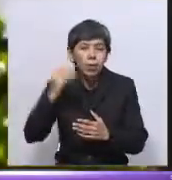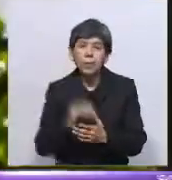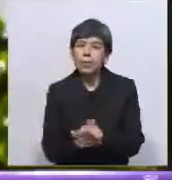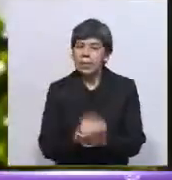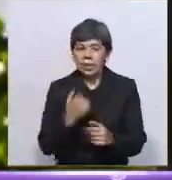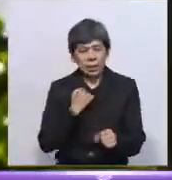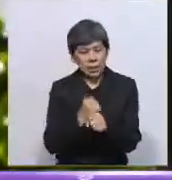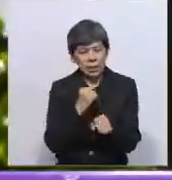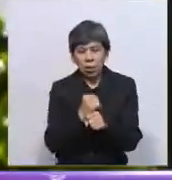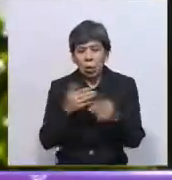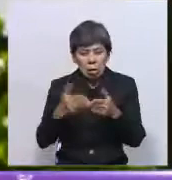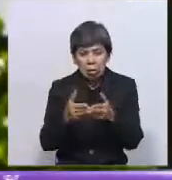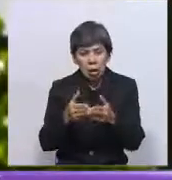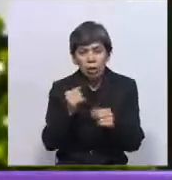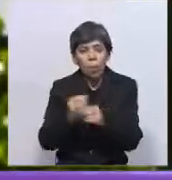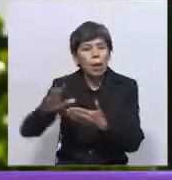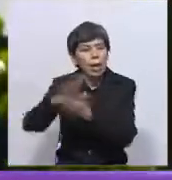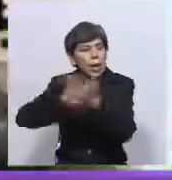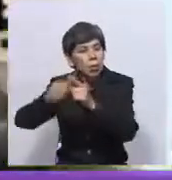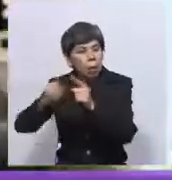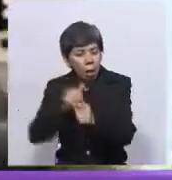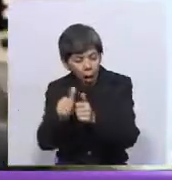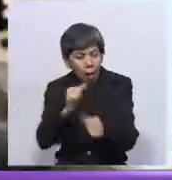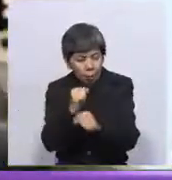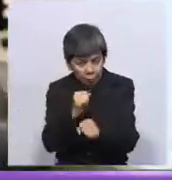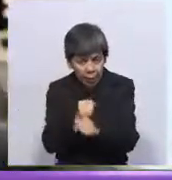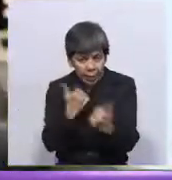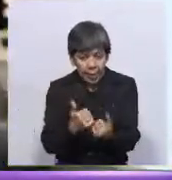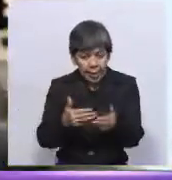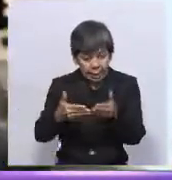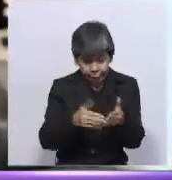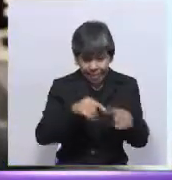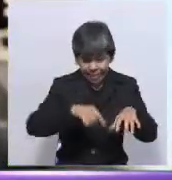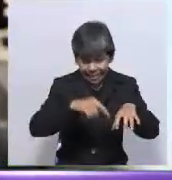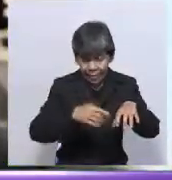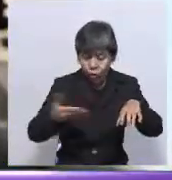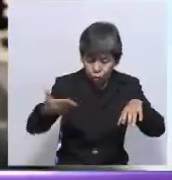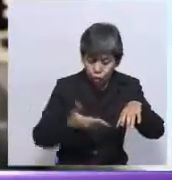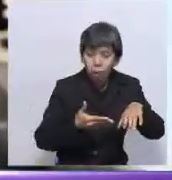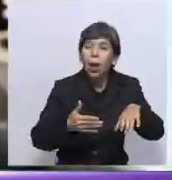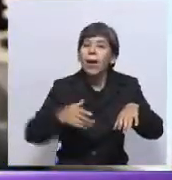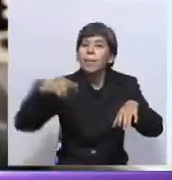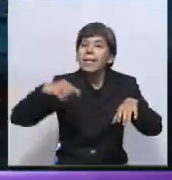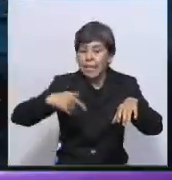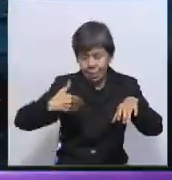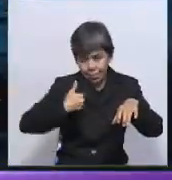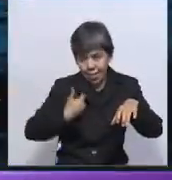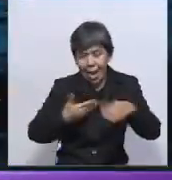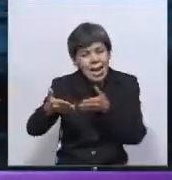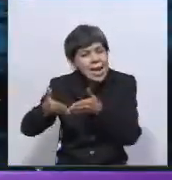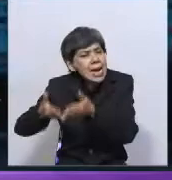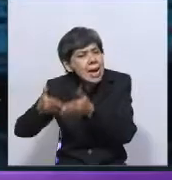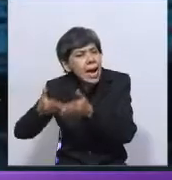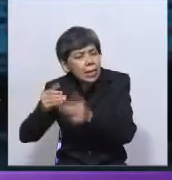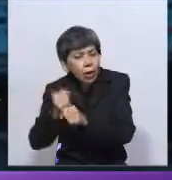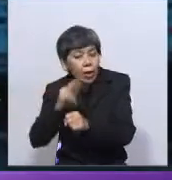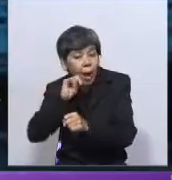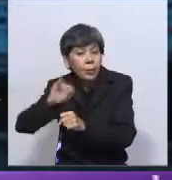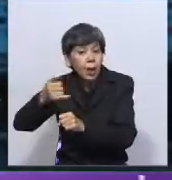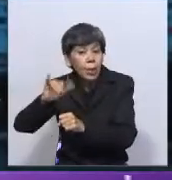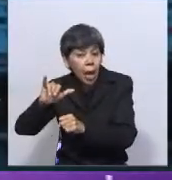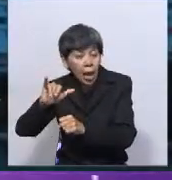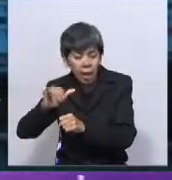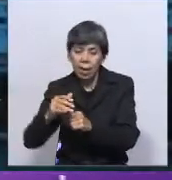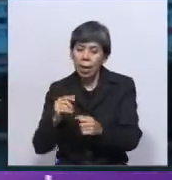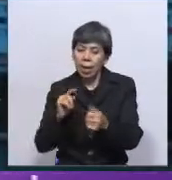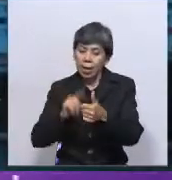ในอดีตนั้นเนี่ยต้องแย่งกับเรือใหญ่จากต่างประเทศขณะนี้ก็จะมีท่าเรือจอดเป็นการเฉพาะให้สำหรับเรือที่จากแม่น้ำเจ้าพระย